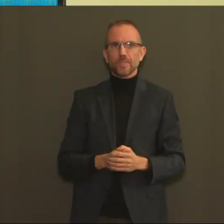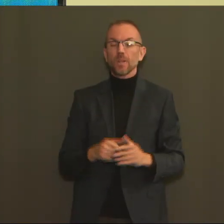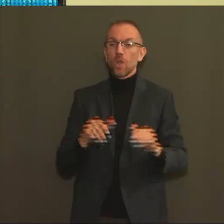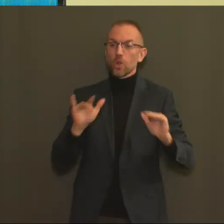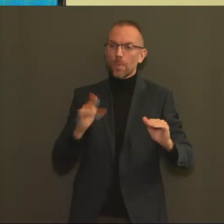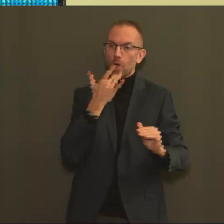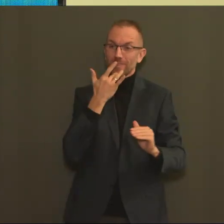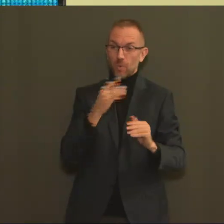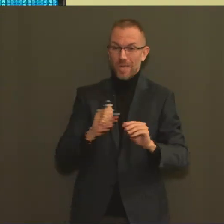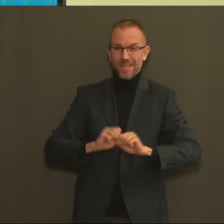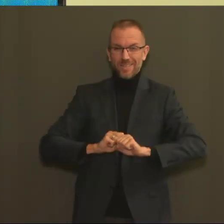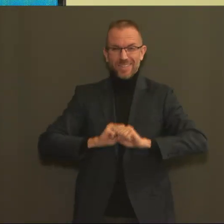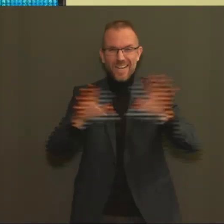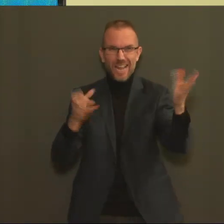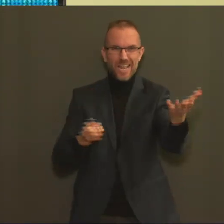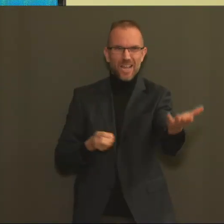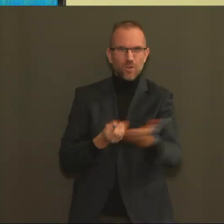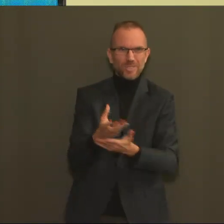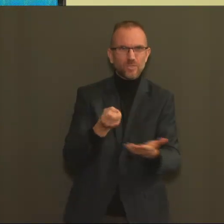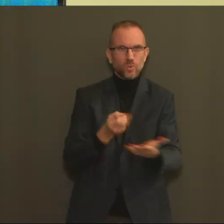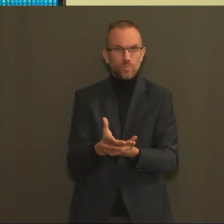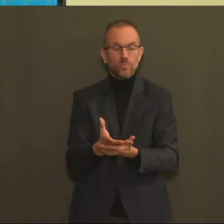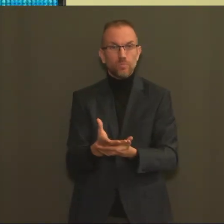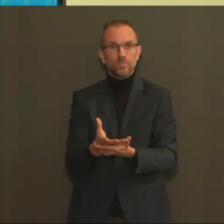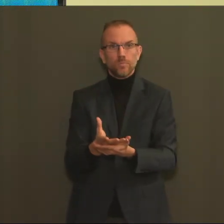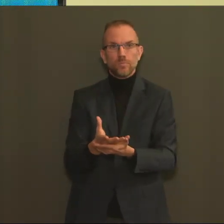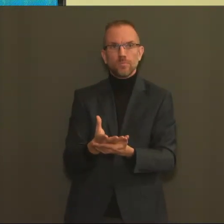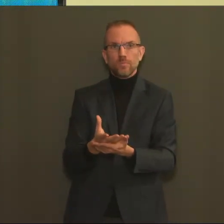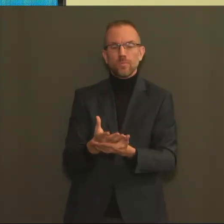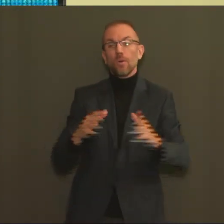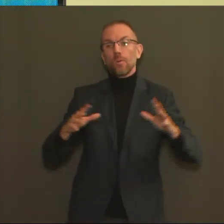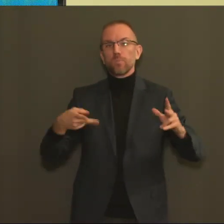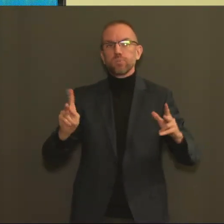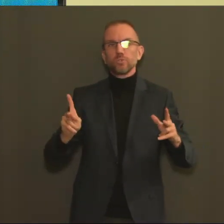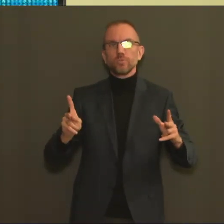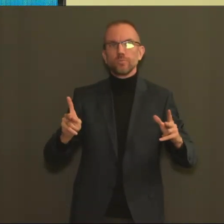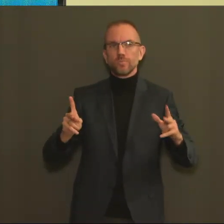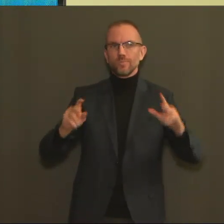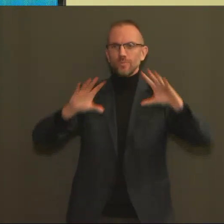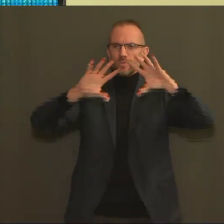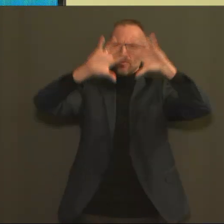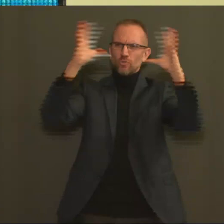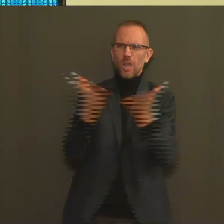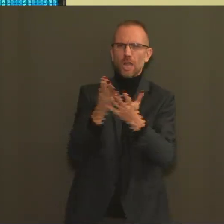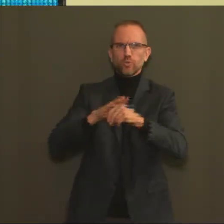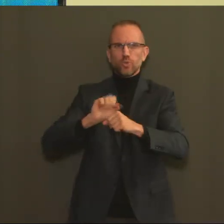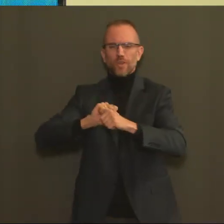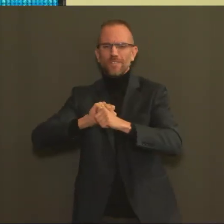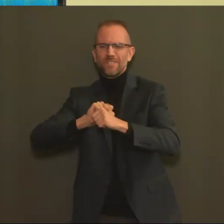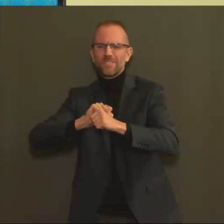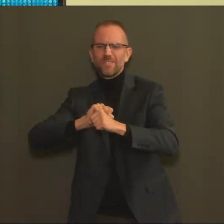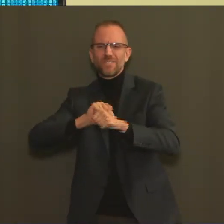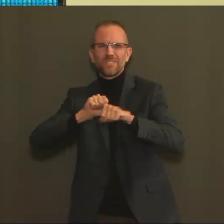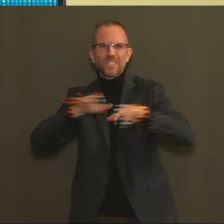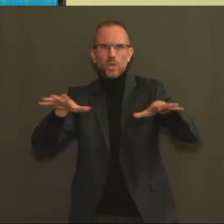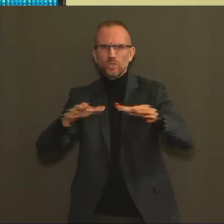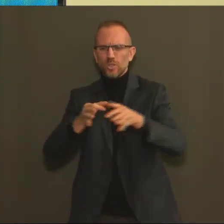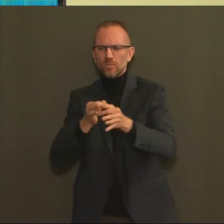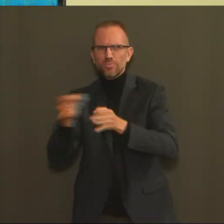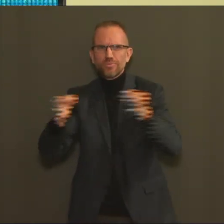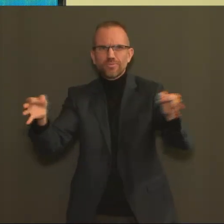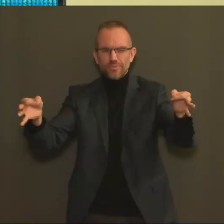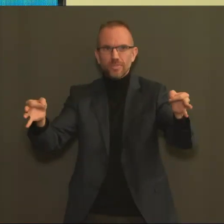ik draag je al blog allemaal l'évolution du four je epidemie dolby dit to zo ver voor haar bloed nodig